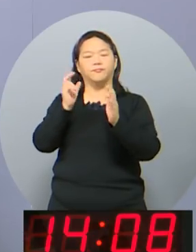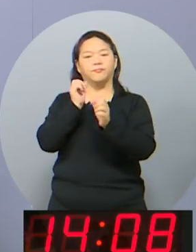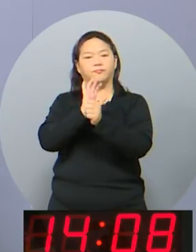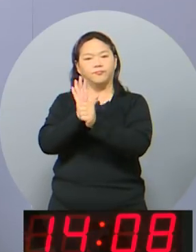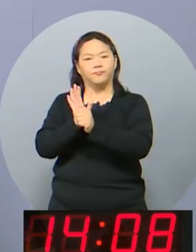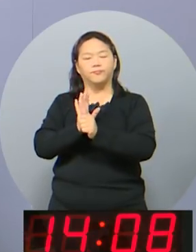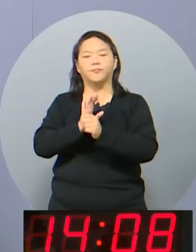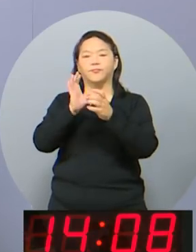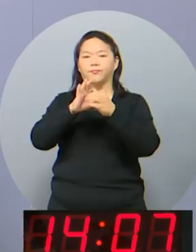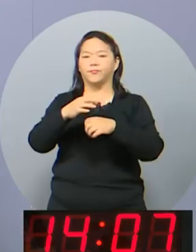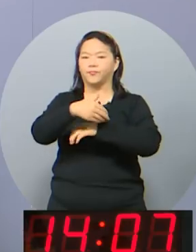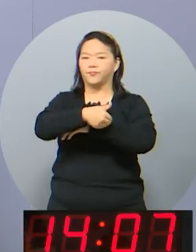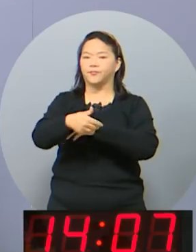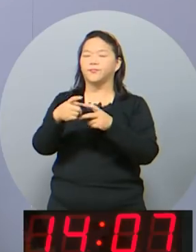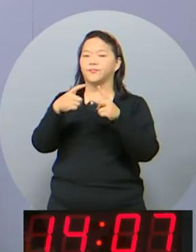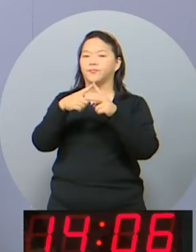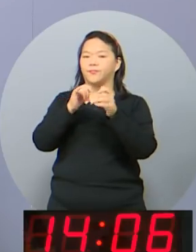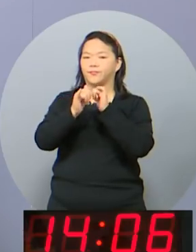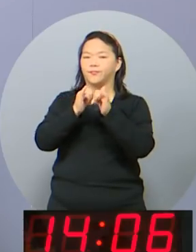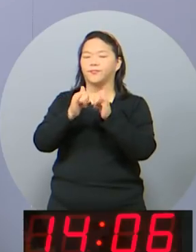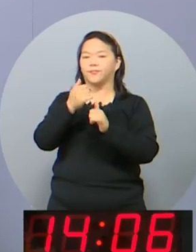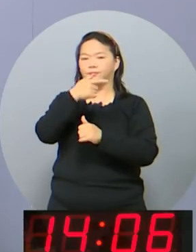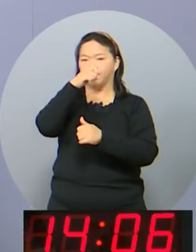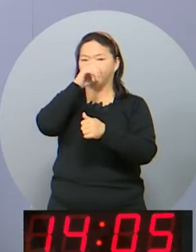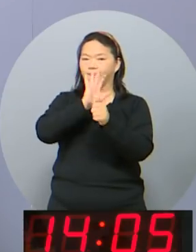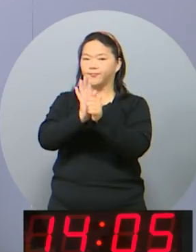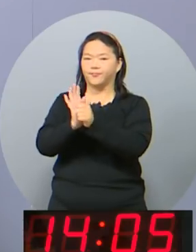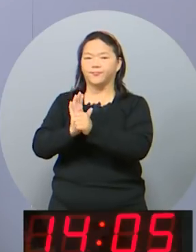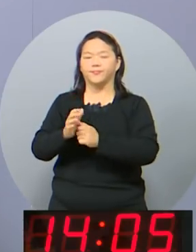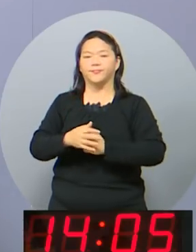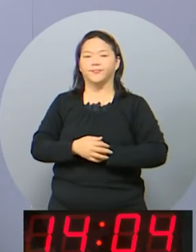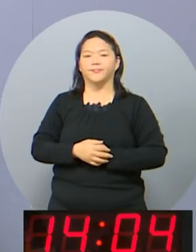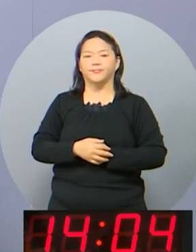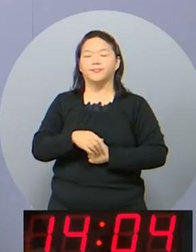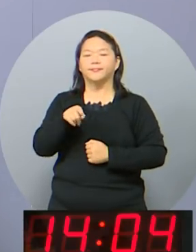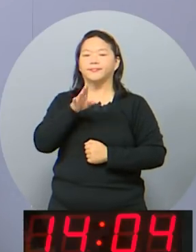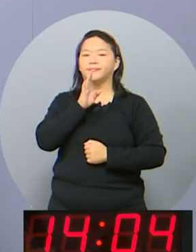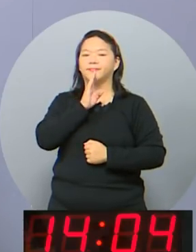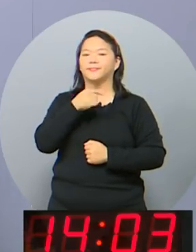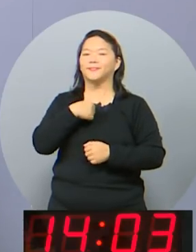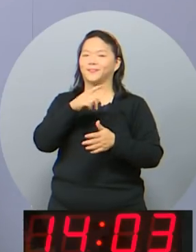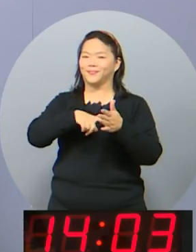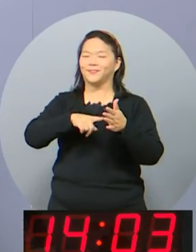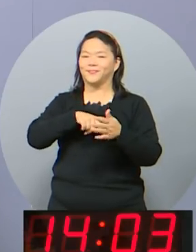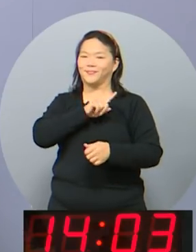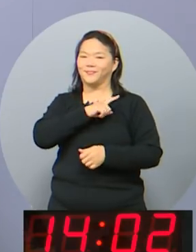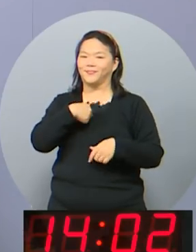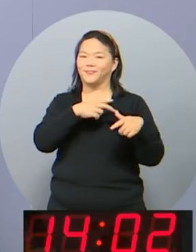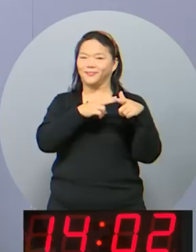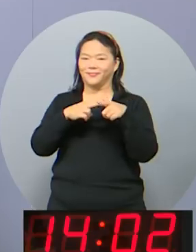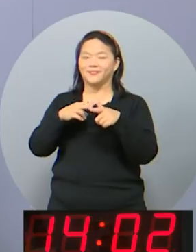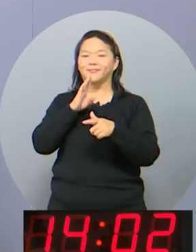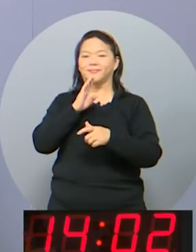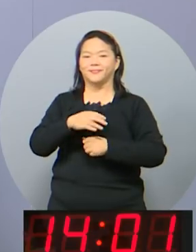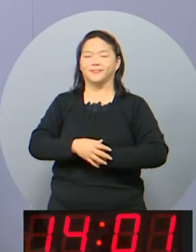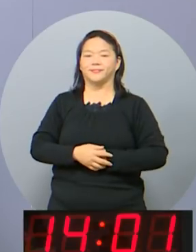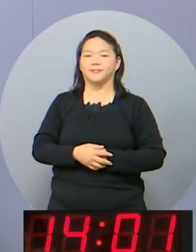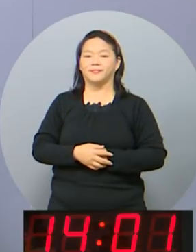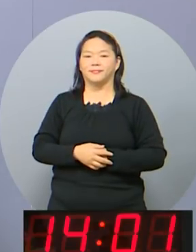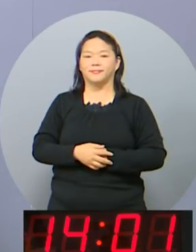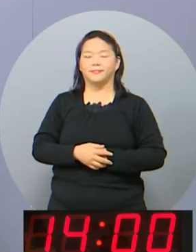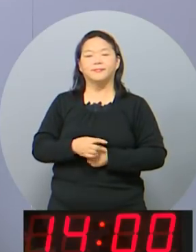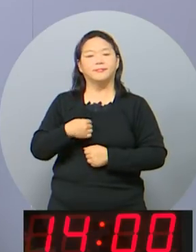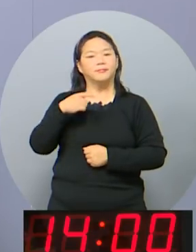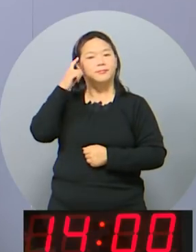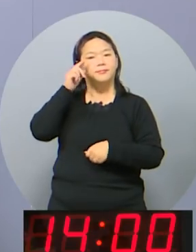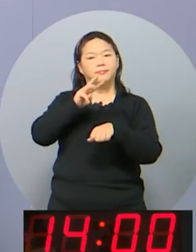亲、为我们的人民做最好的一个服务所以这是我一个简单的自我介绍。那我要想，我们这个